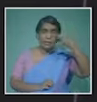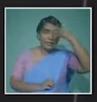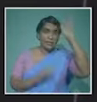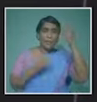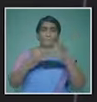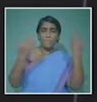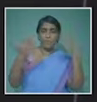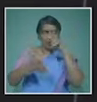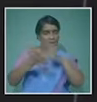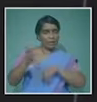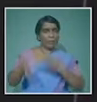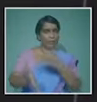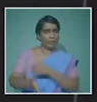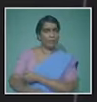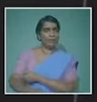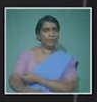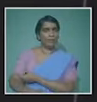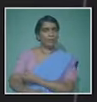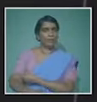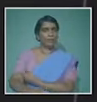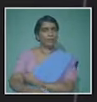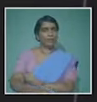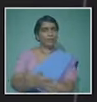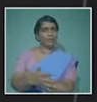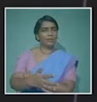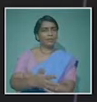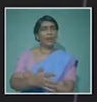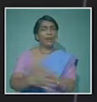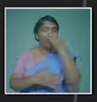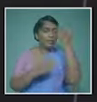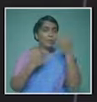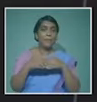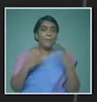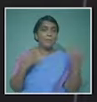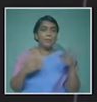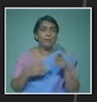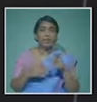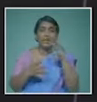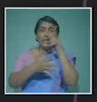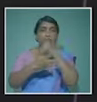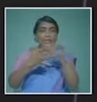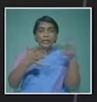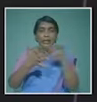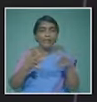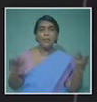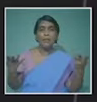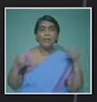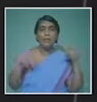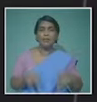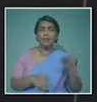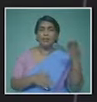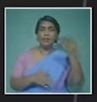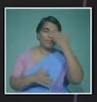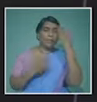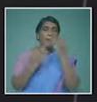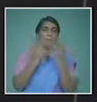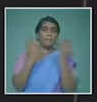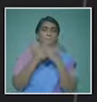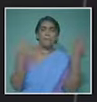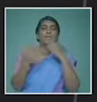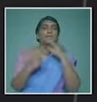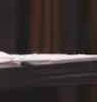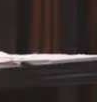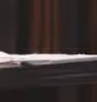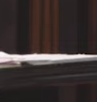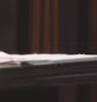பத்திரிகையை வாசிக்க முடியாத நிலைமைக்கு உங்களை எல்லாம் உருவாக்கி சென்றிருக்கிறார்கள். இதுதான் உங்களுடைய கட்சிக்காரர்கள் செய்த சாபக்கேடு என்பதை நீங்கள்